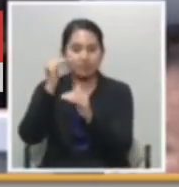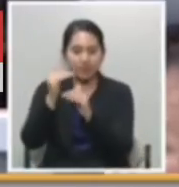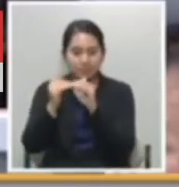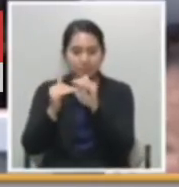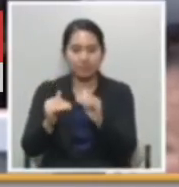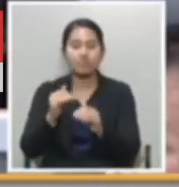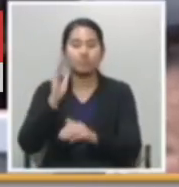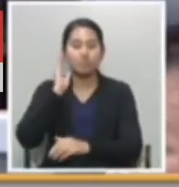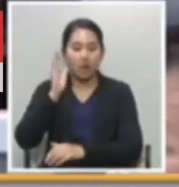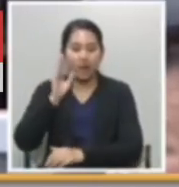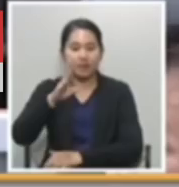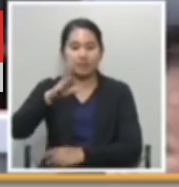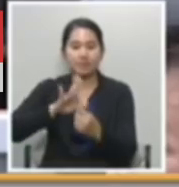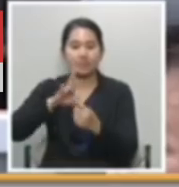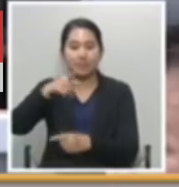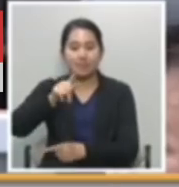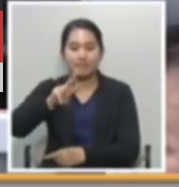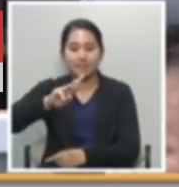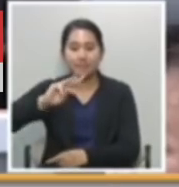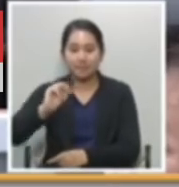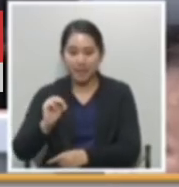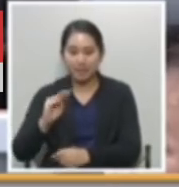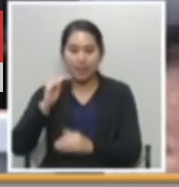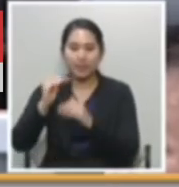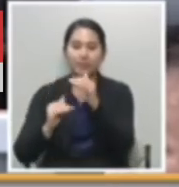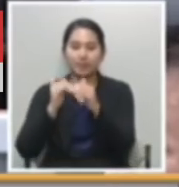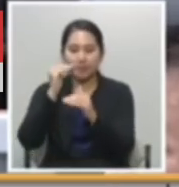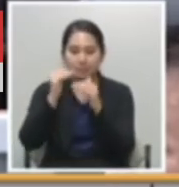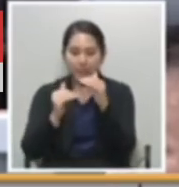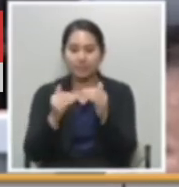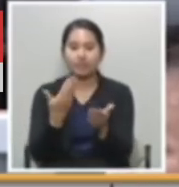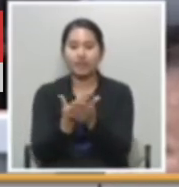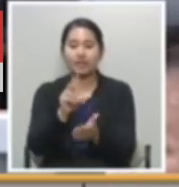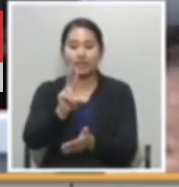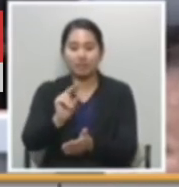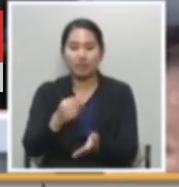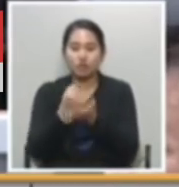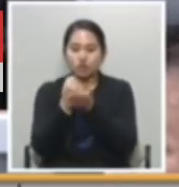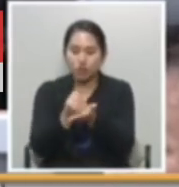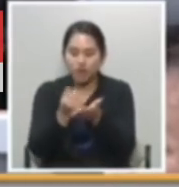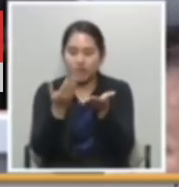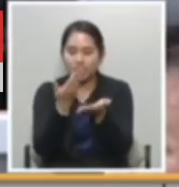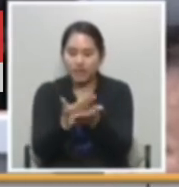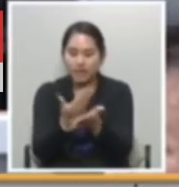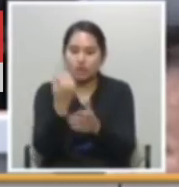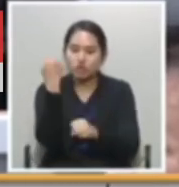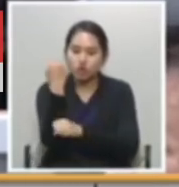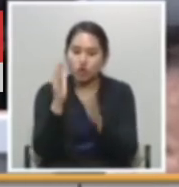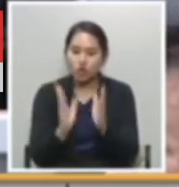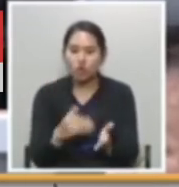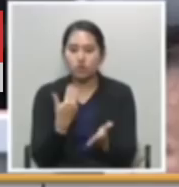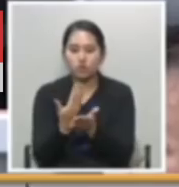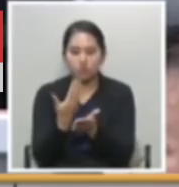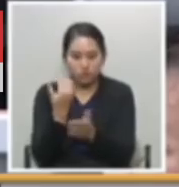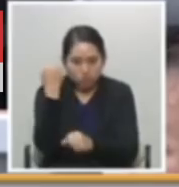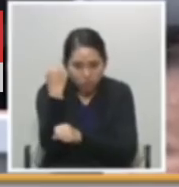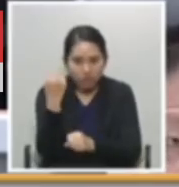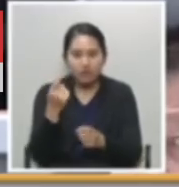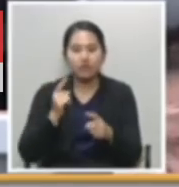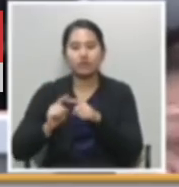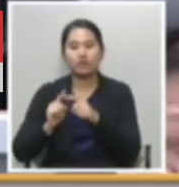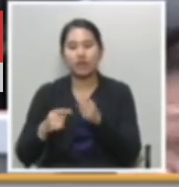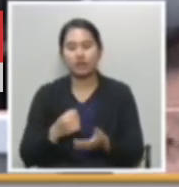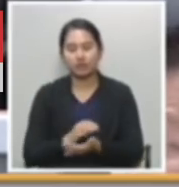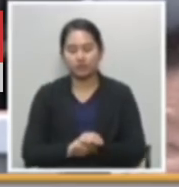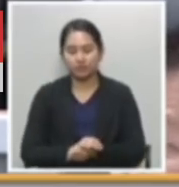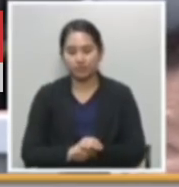เอกเปรมและการรักษาพยาบาลมาเริ่ม30บาทและช่วยชีวิตคนจนสมัยท่านนายกทักษิณชินวัต